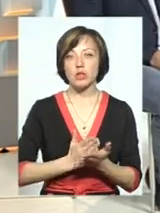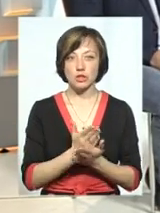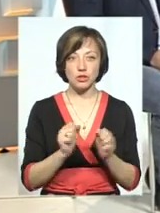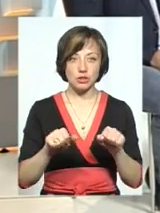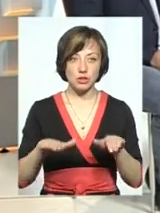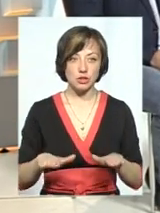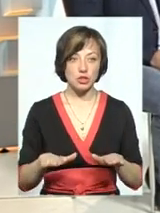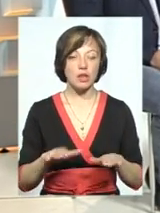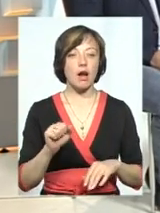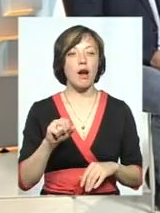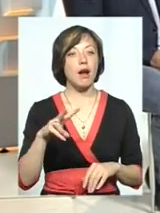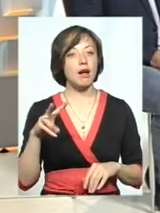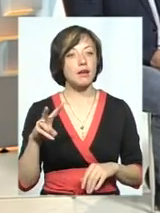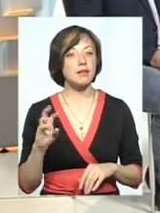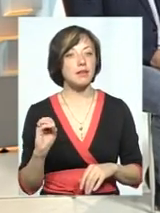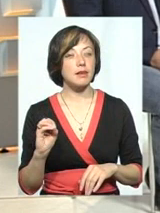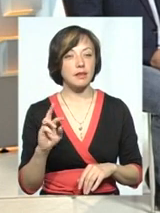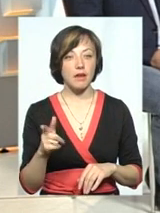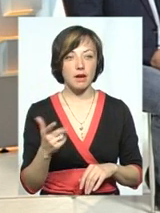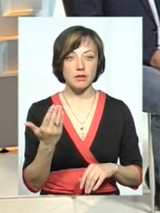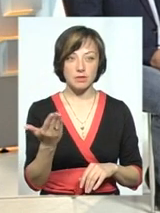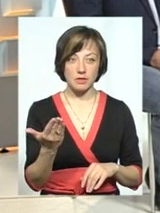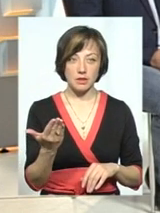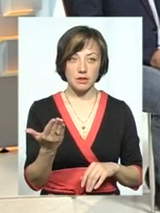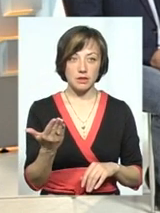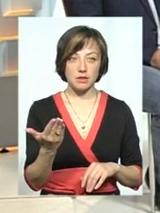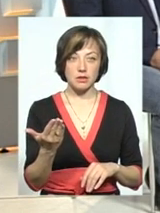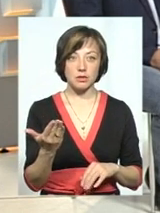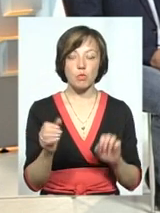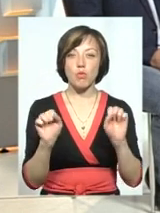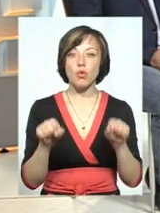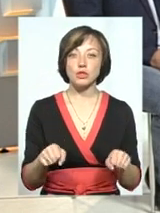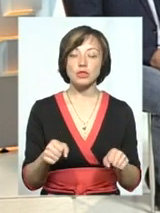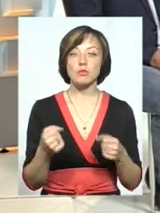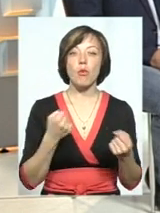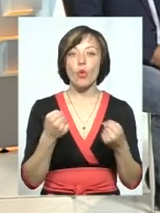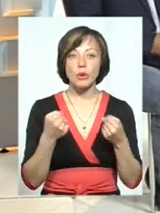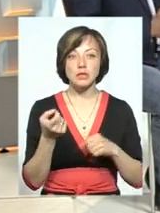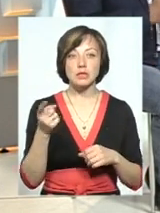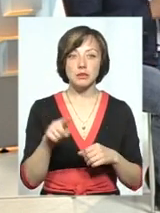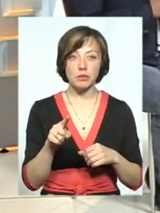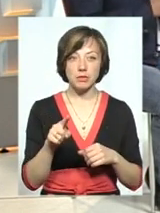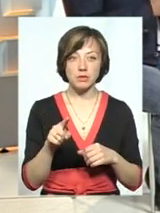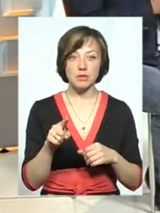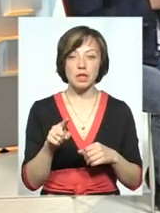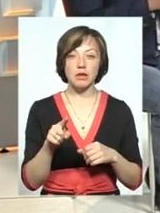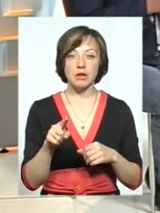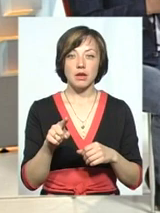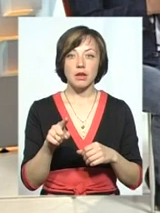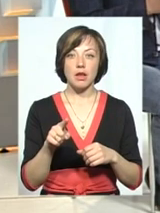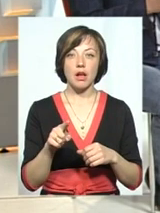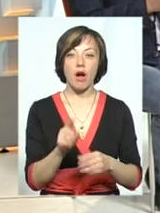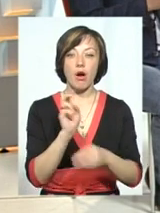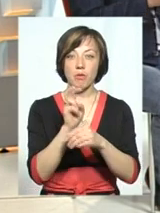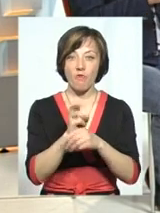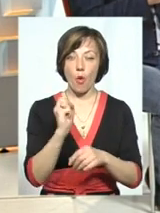рішення. А як ви плануєте, або будете, або можете ще ви боротися з тим, що трафік ВКонтакті не буде падати,